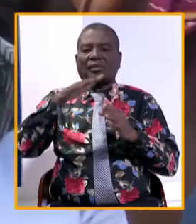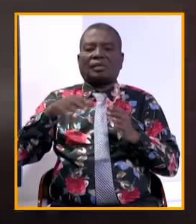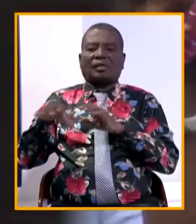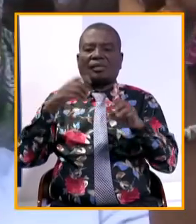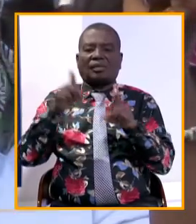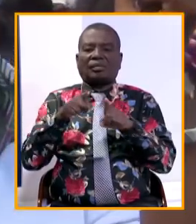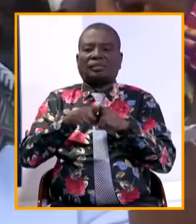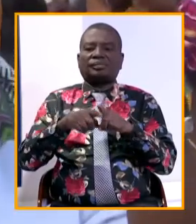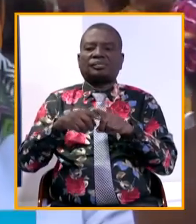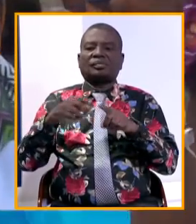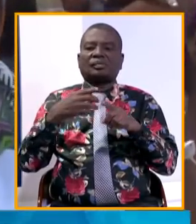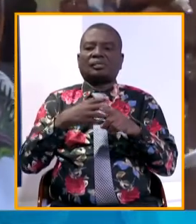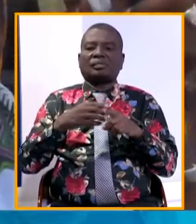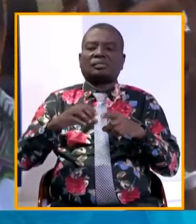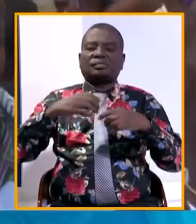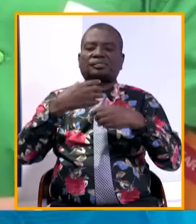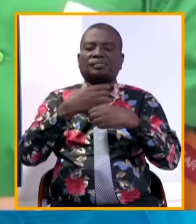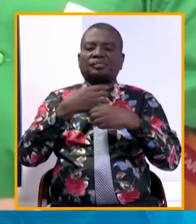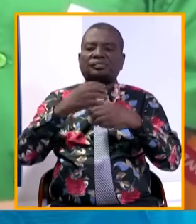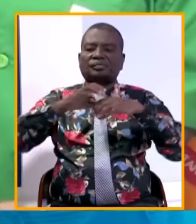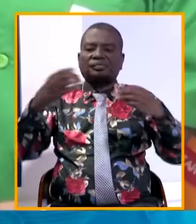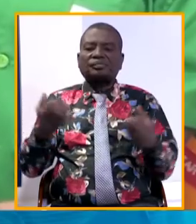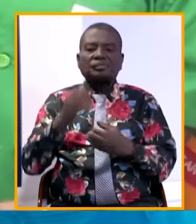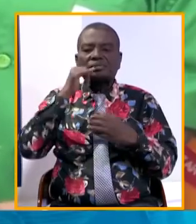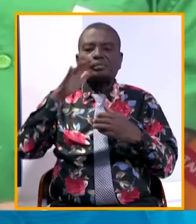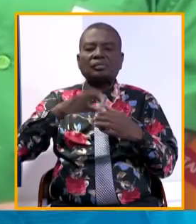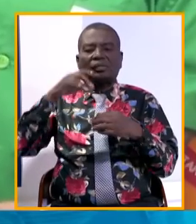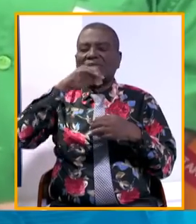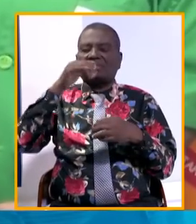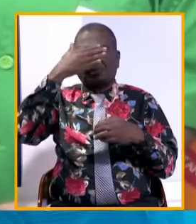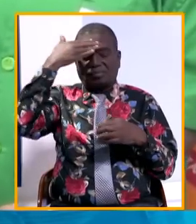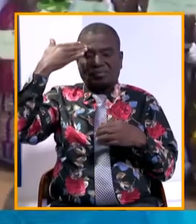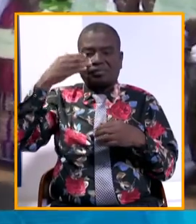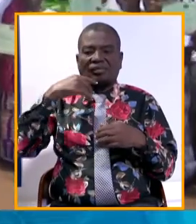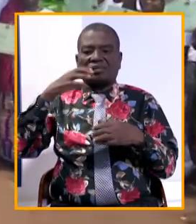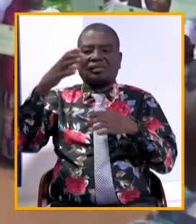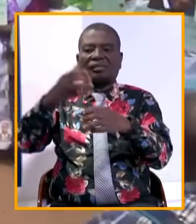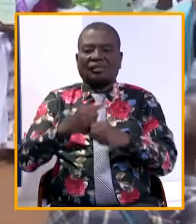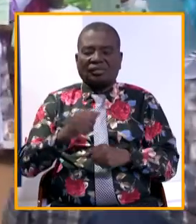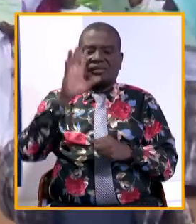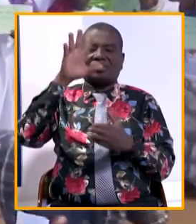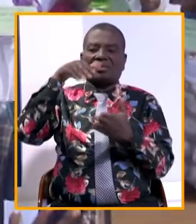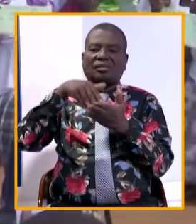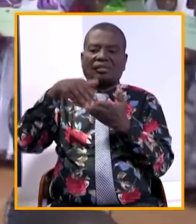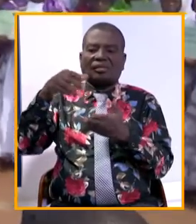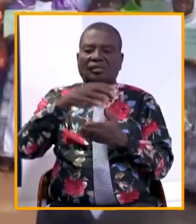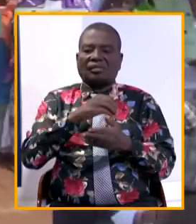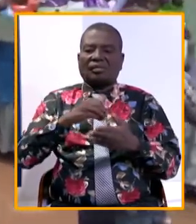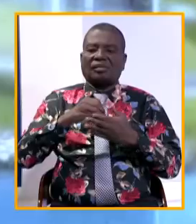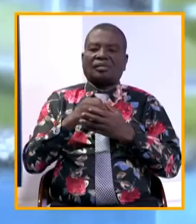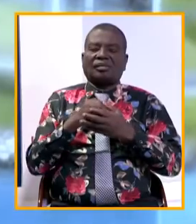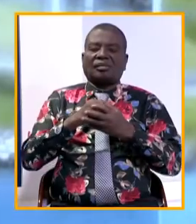davantage. Les coopératives féminines n'ont pas été oubliées par la première dame Dominique Ouattara. Elles ont reçu 5 millions pour renforcer les activités.